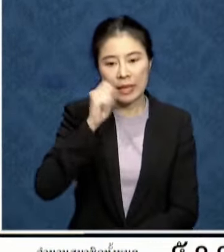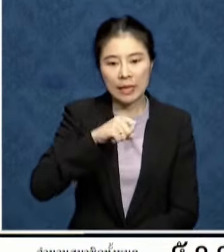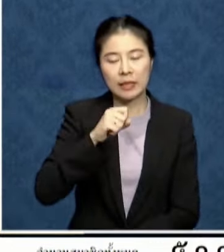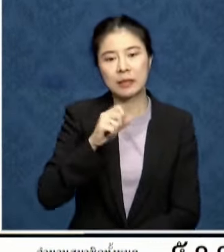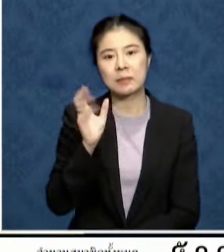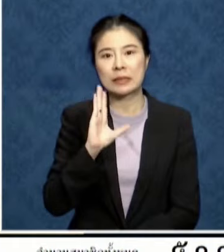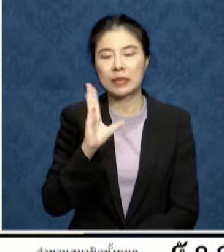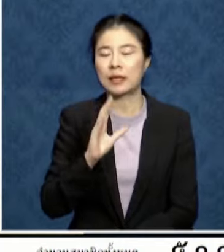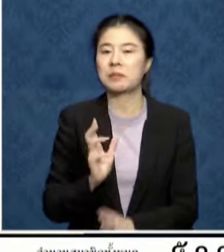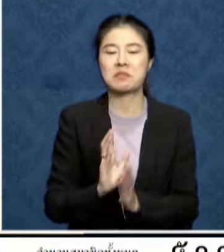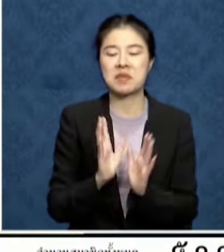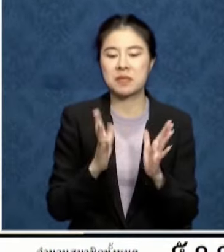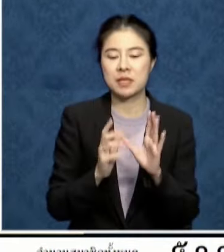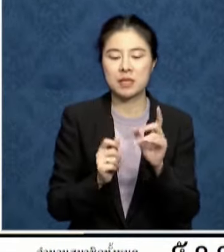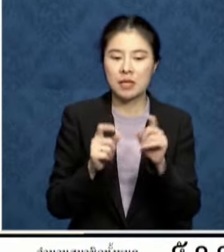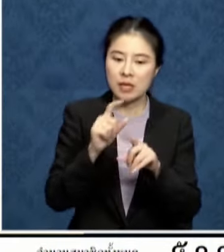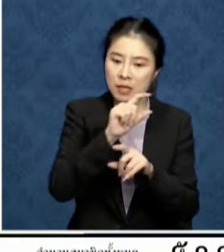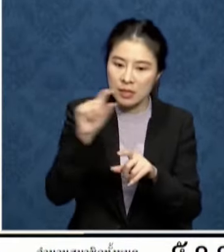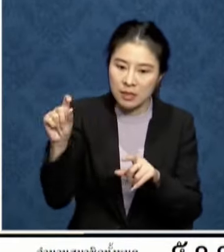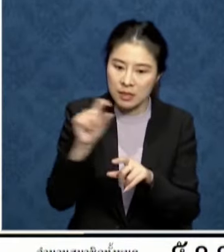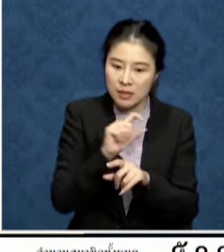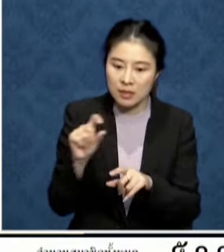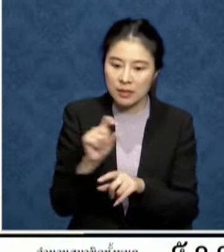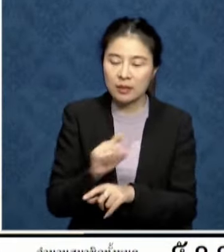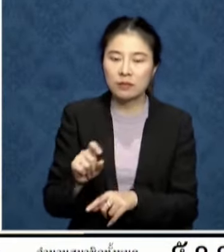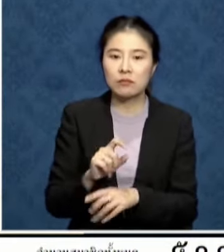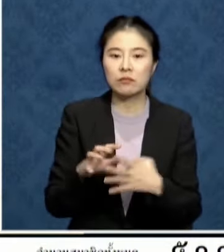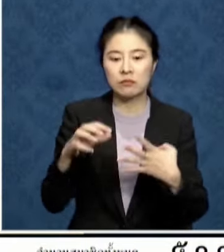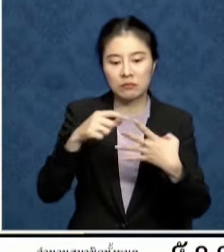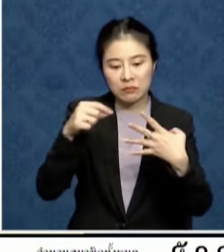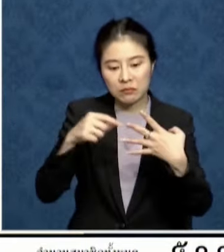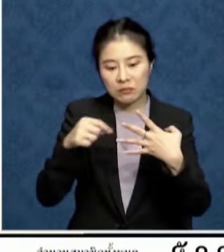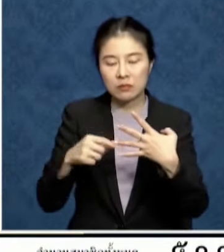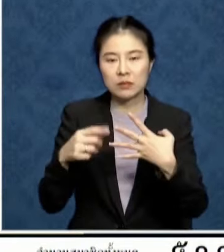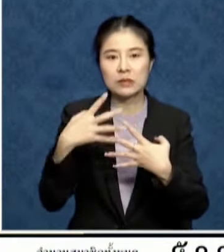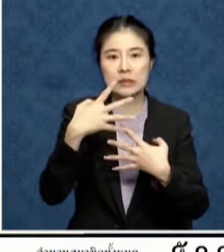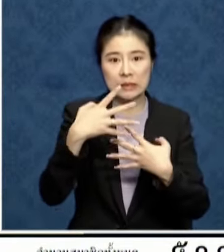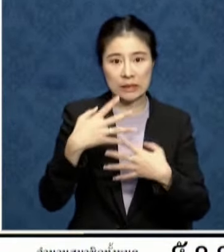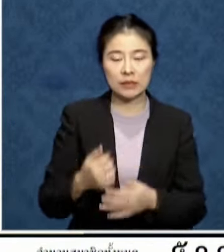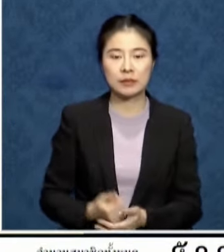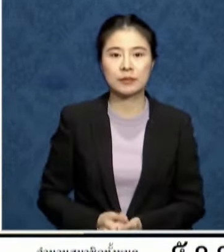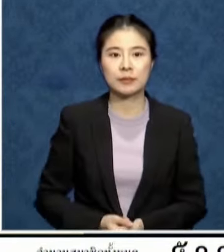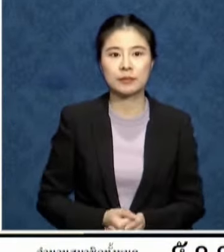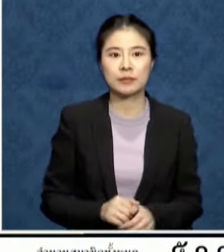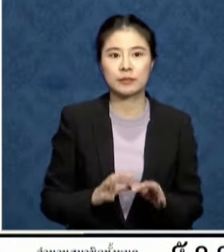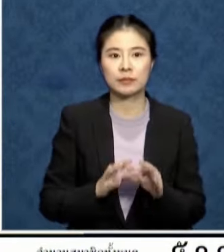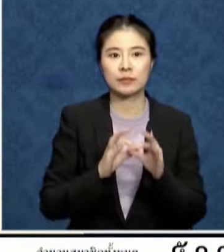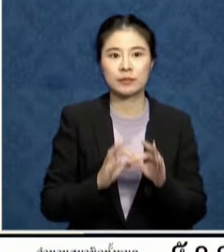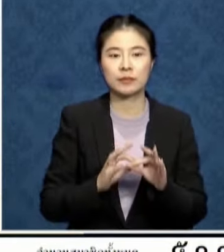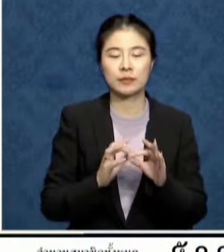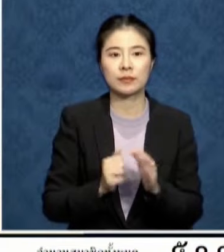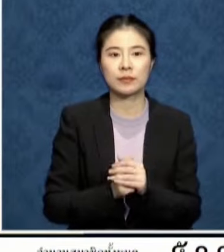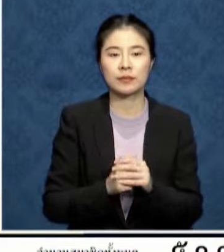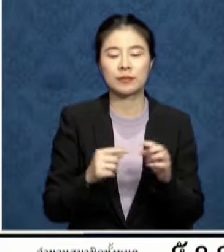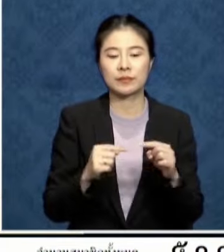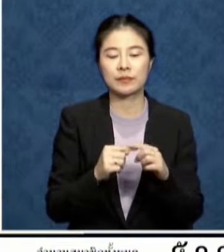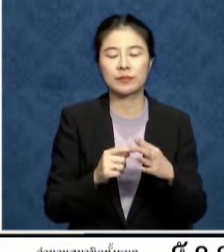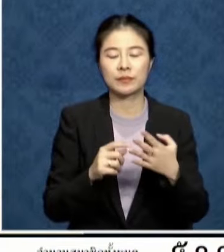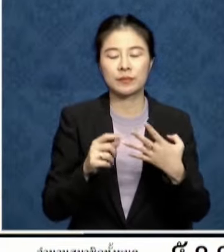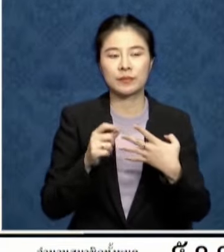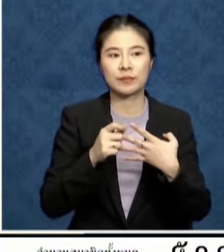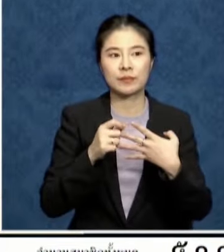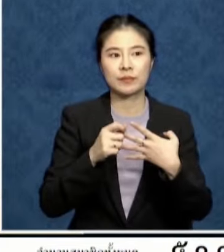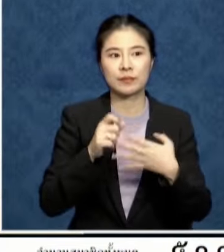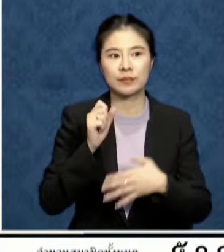าพส่วนตัวอย่างที่2ครับท่านประธานคือการพยายามจะเปิดช่องครับว่าถึงแม้อาจจะมีแค่2ตัวเลือกแต่เป็นไ